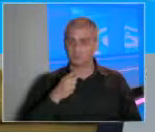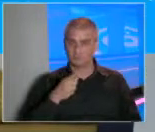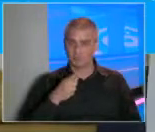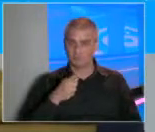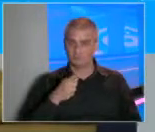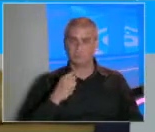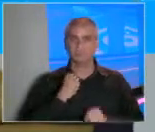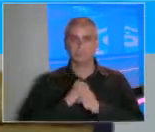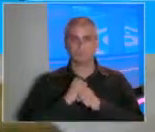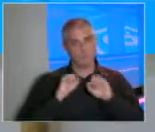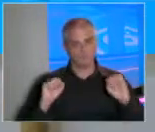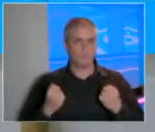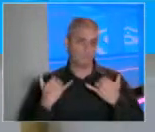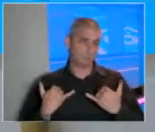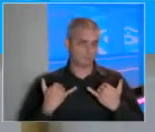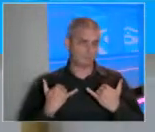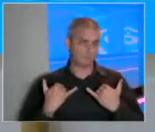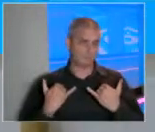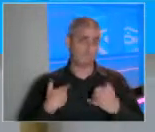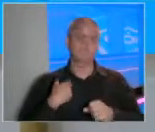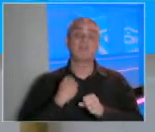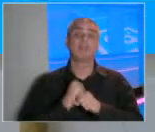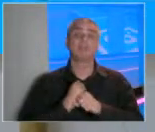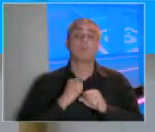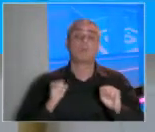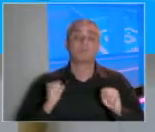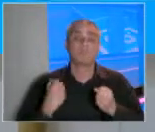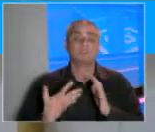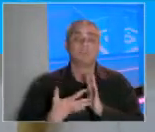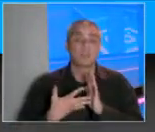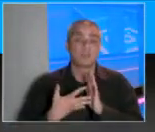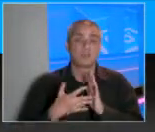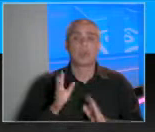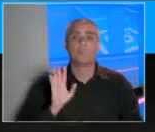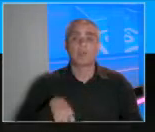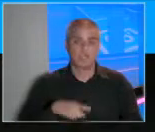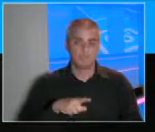נעשה מאמץ כרגע, ונעשה מאמץ לדגום גם את